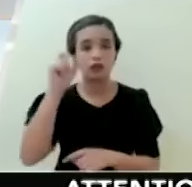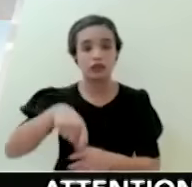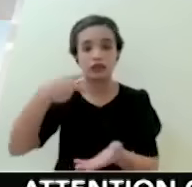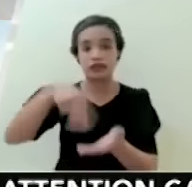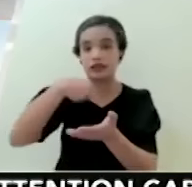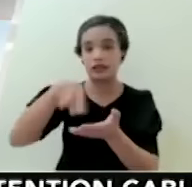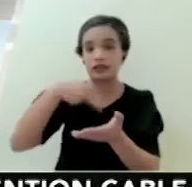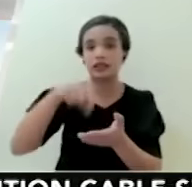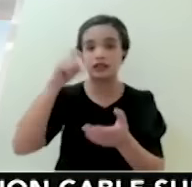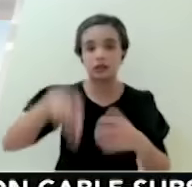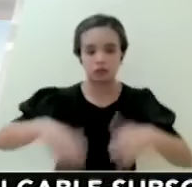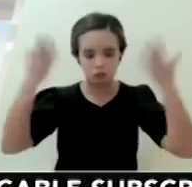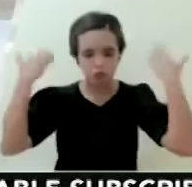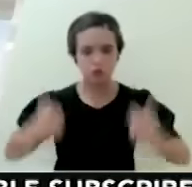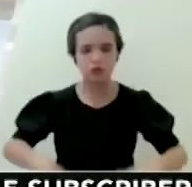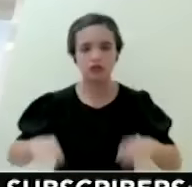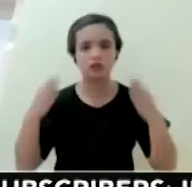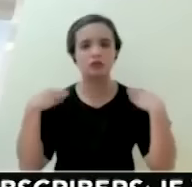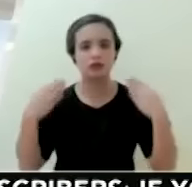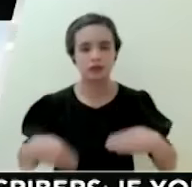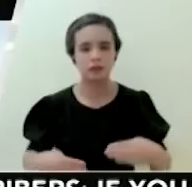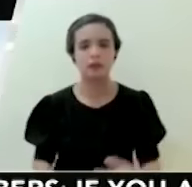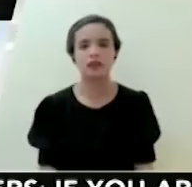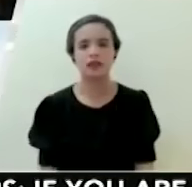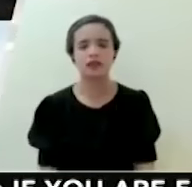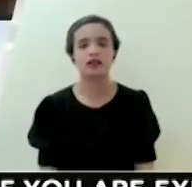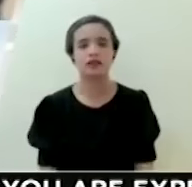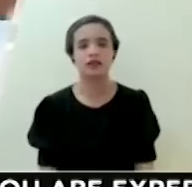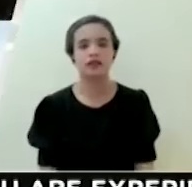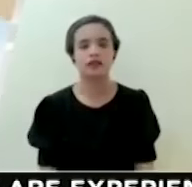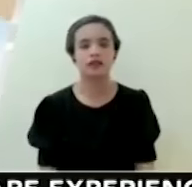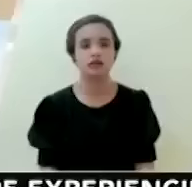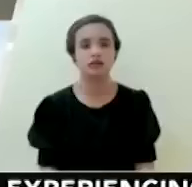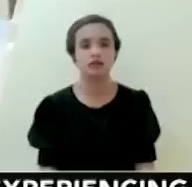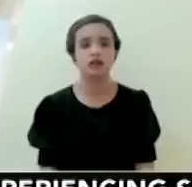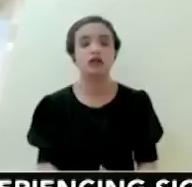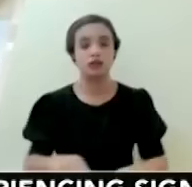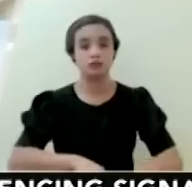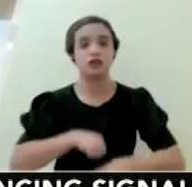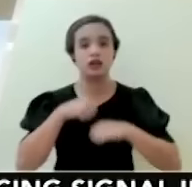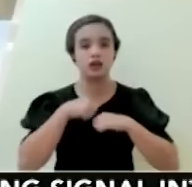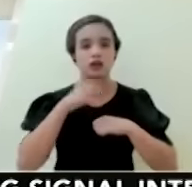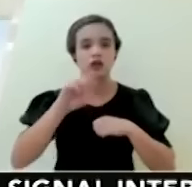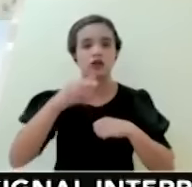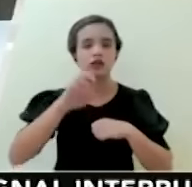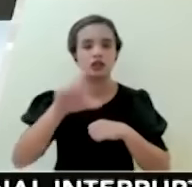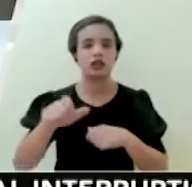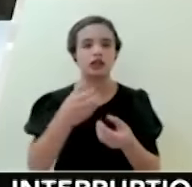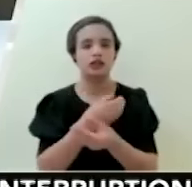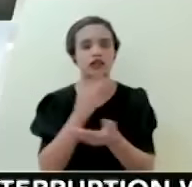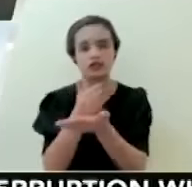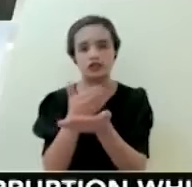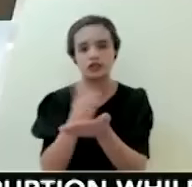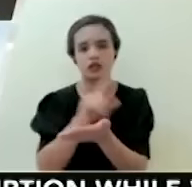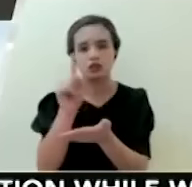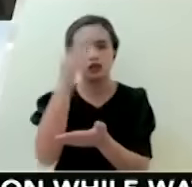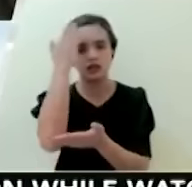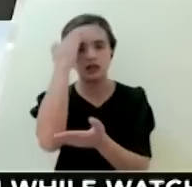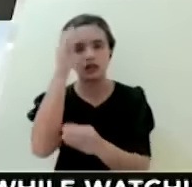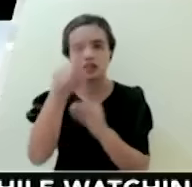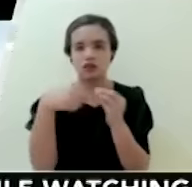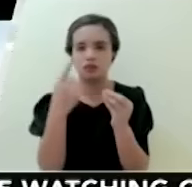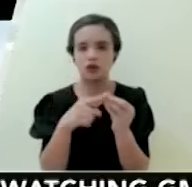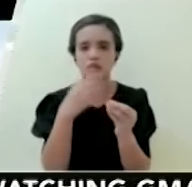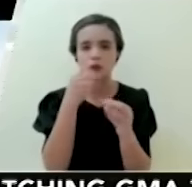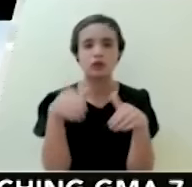katawan. 6, 7, tapos magagawa. Proud daw si Rochelle na ibahagi ang kanyang mga kaalaman sa mga mas batang